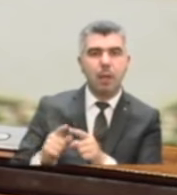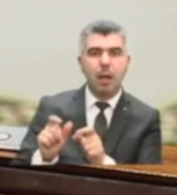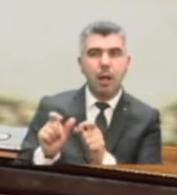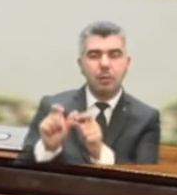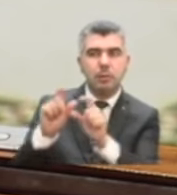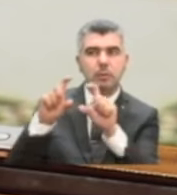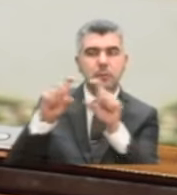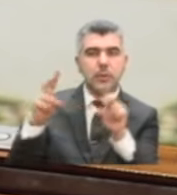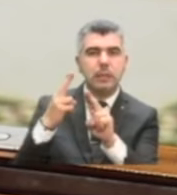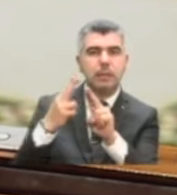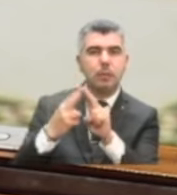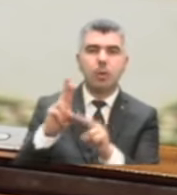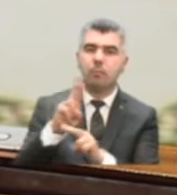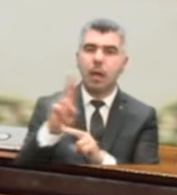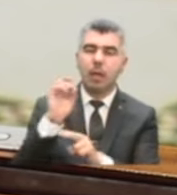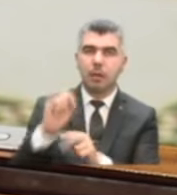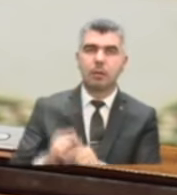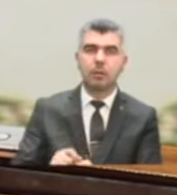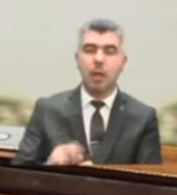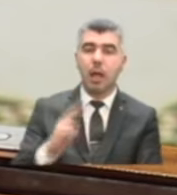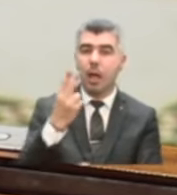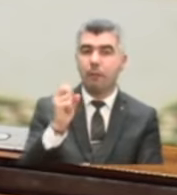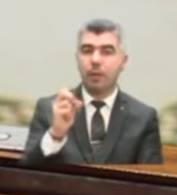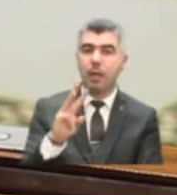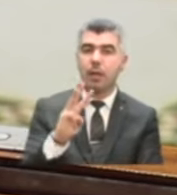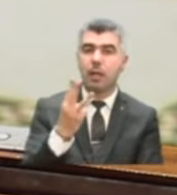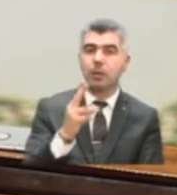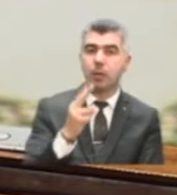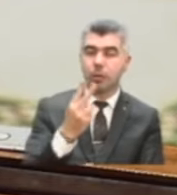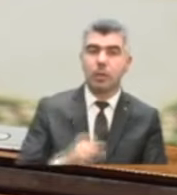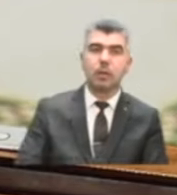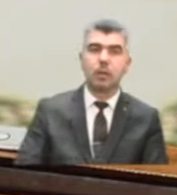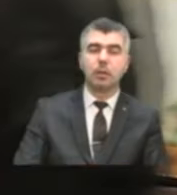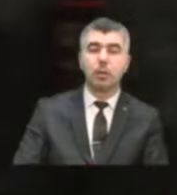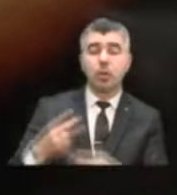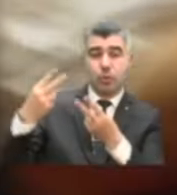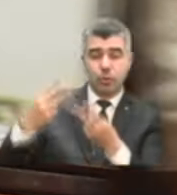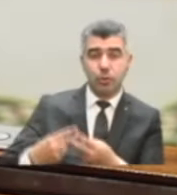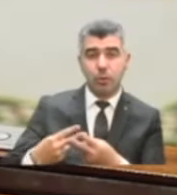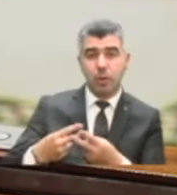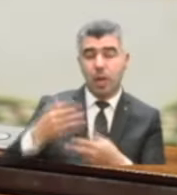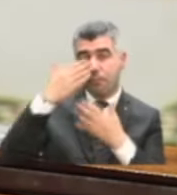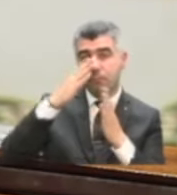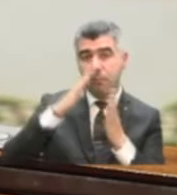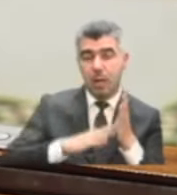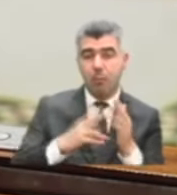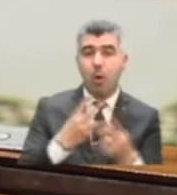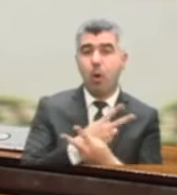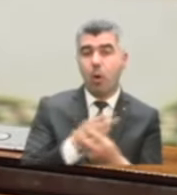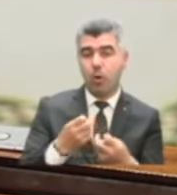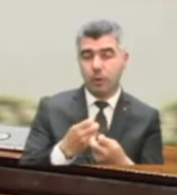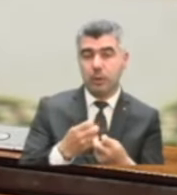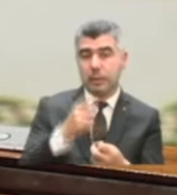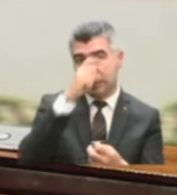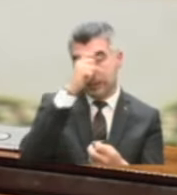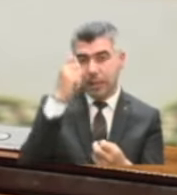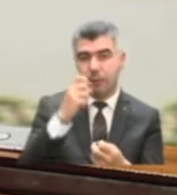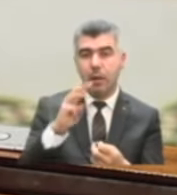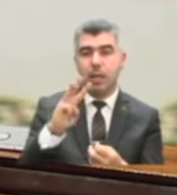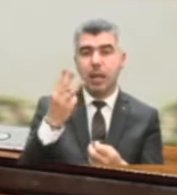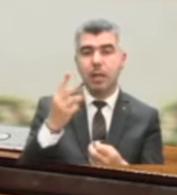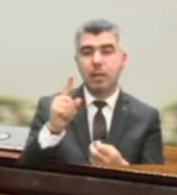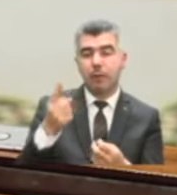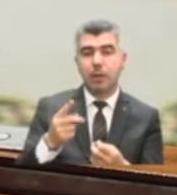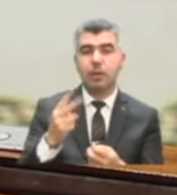الجلاله نصره الله واياده. بالنسبه لسنه 2023 دخلوا ارض الوطن لقضاء عطلتهم الصيفيه